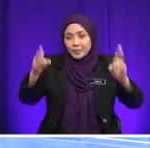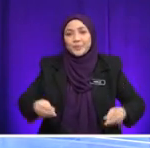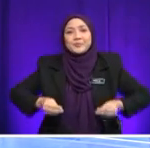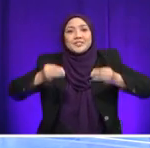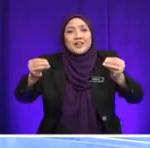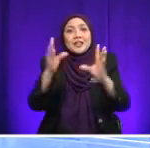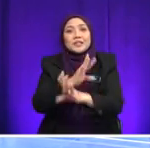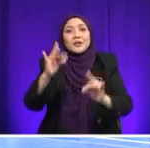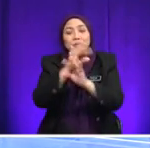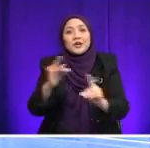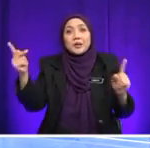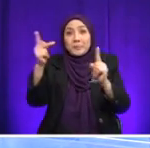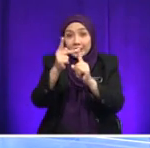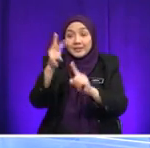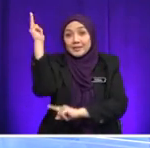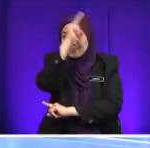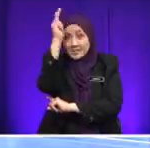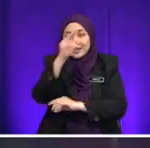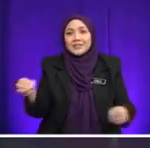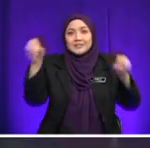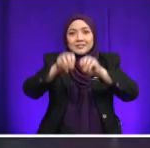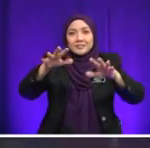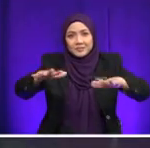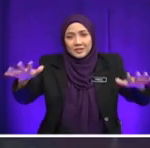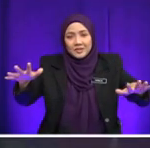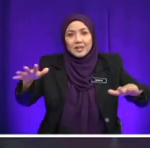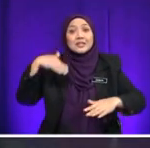sejarah tingkatan 4 silakan